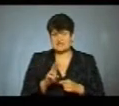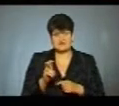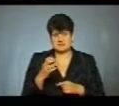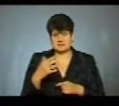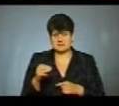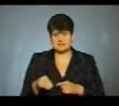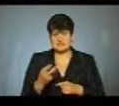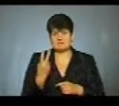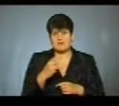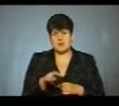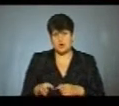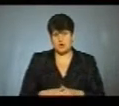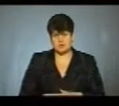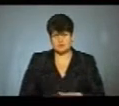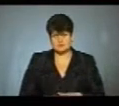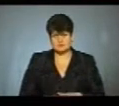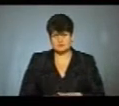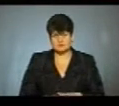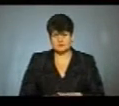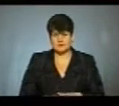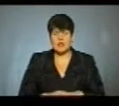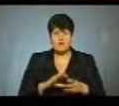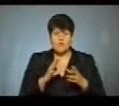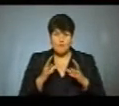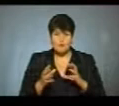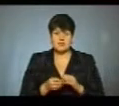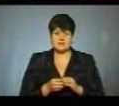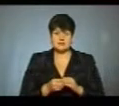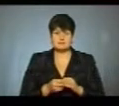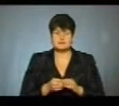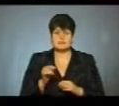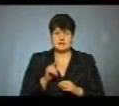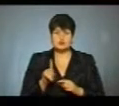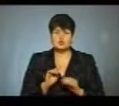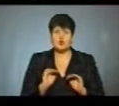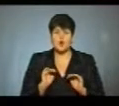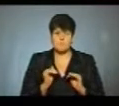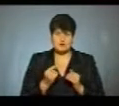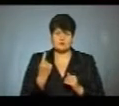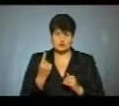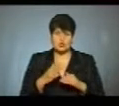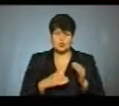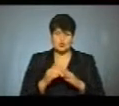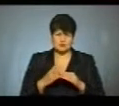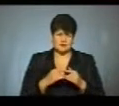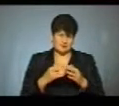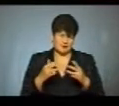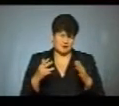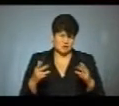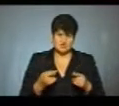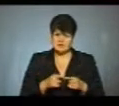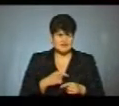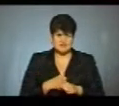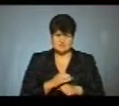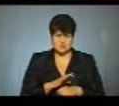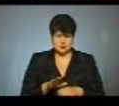а, напевно, 2 мільйони. Тобто, в принципі, те, що обмежили в одні руки і таке інше, не